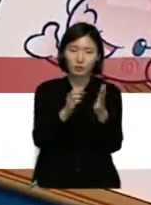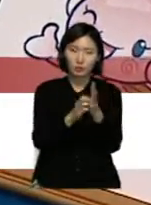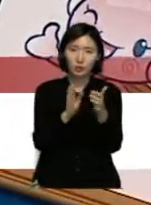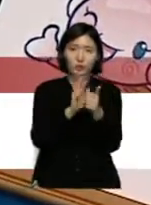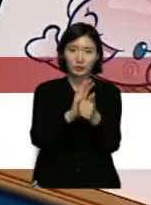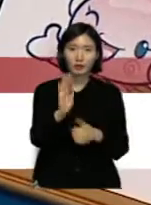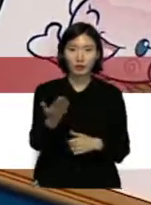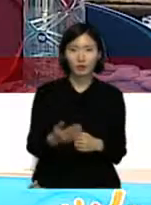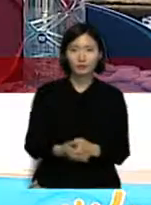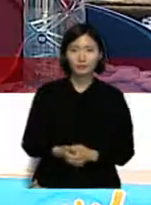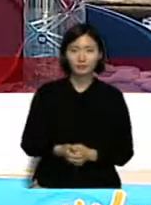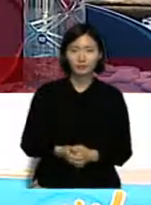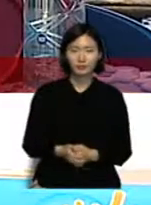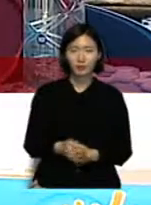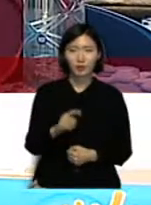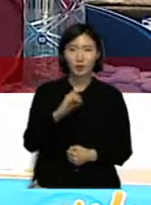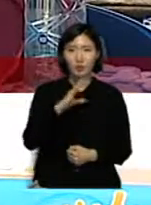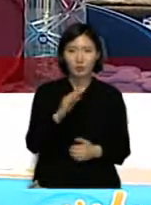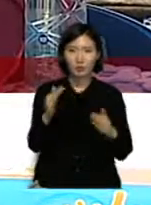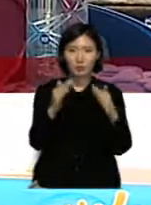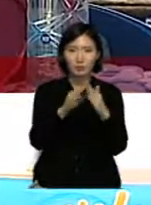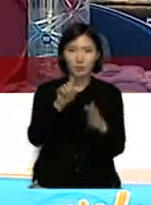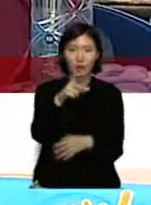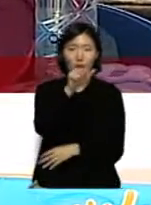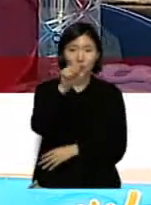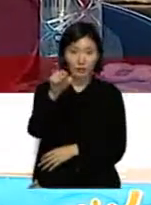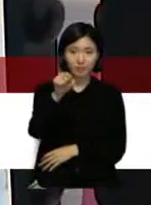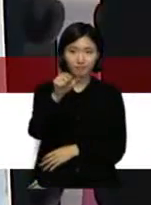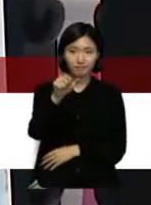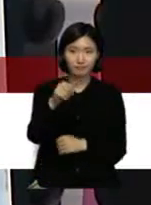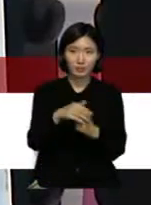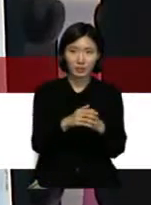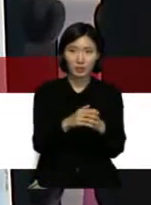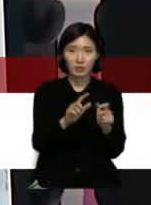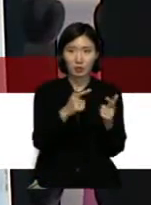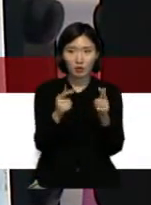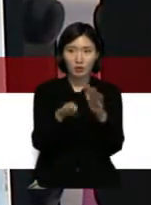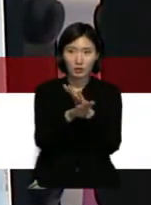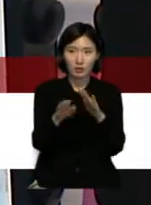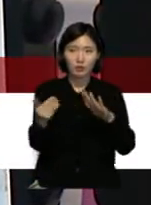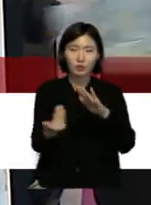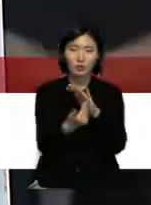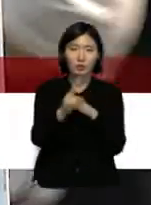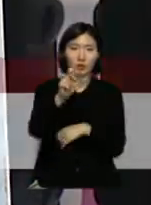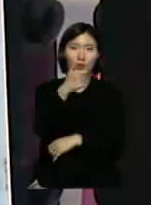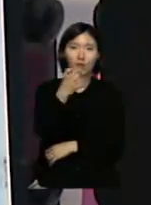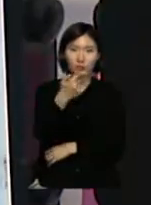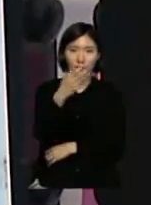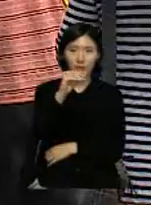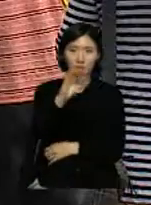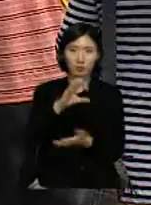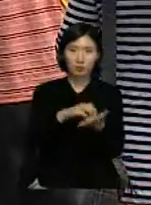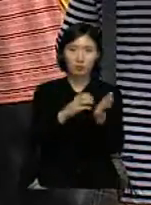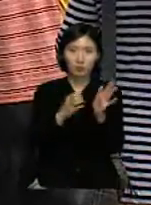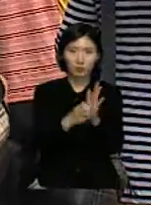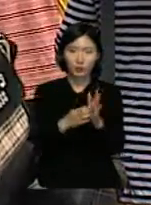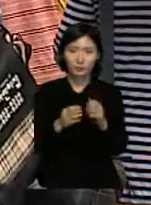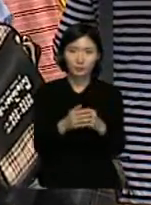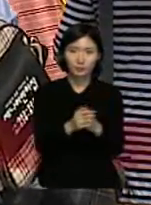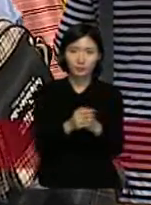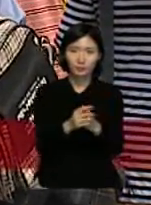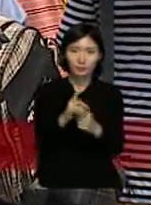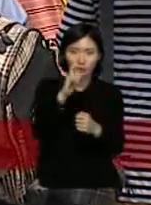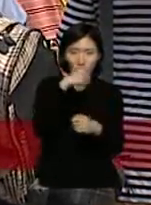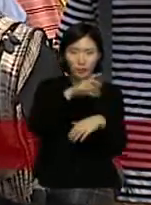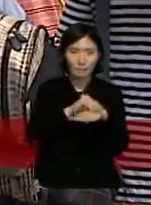지원합니다. 단독주택은 최대 150만 원. 다가구 주택은 최대 250만 원입니다. 불순물이